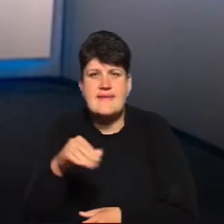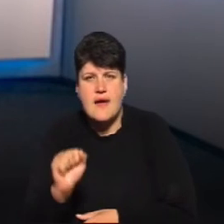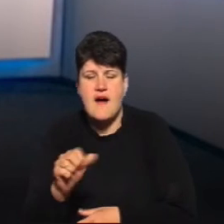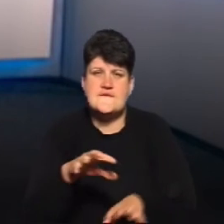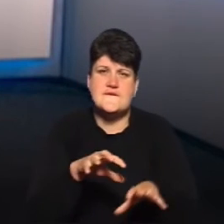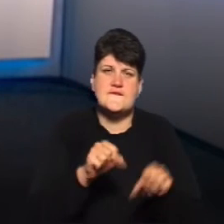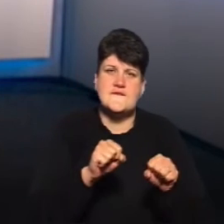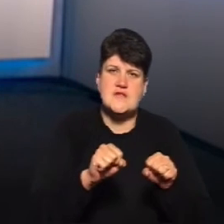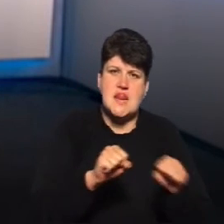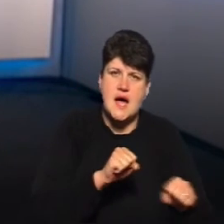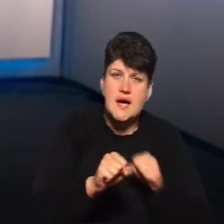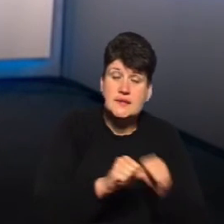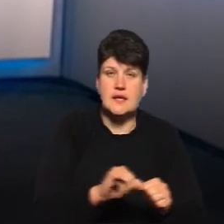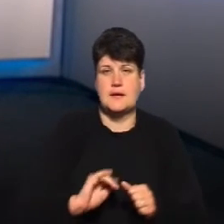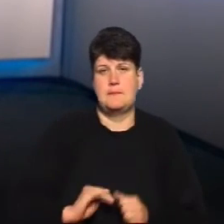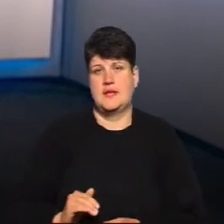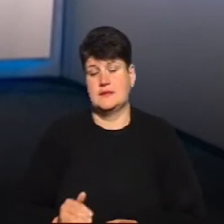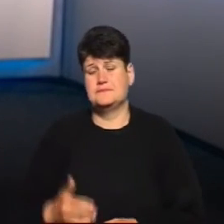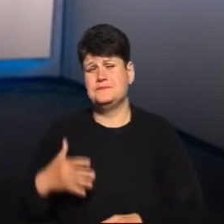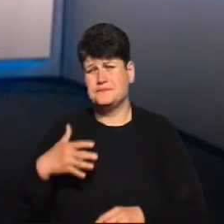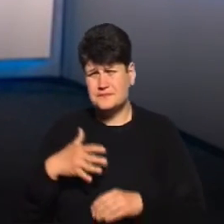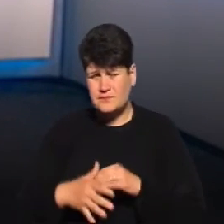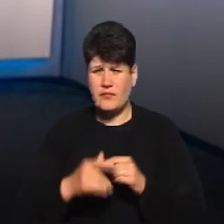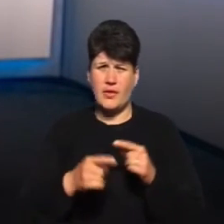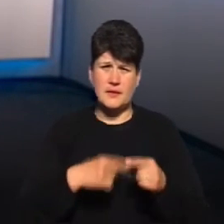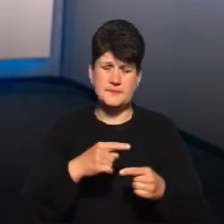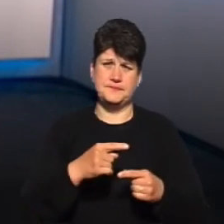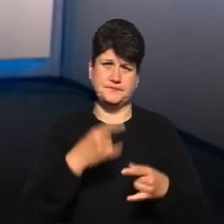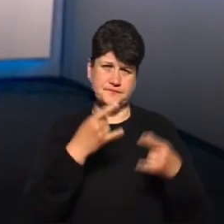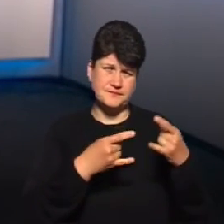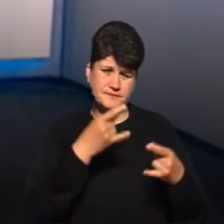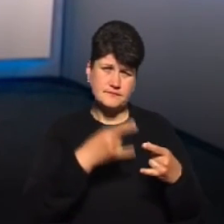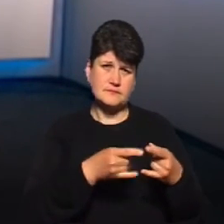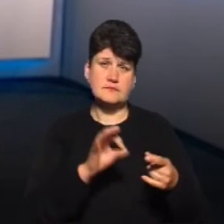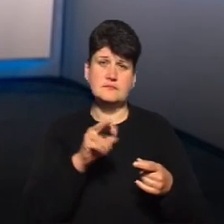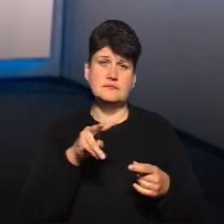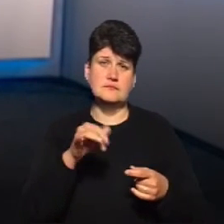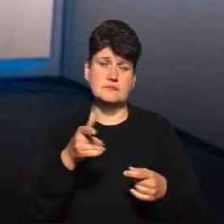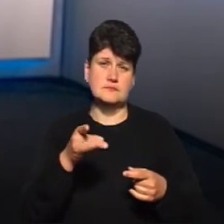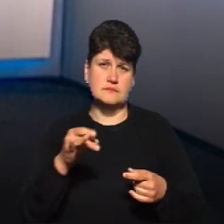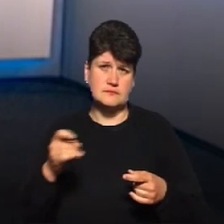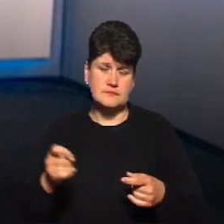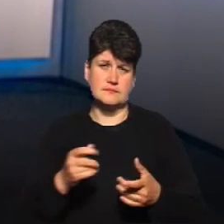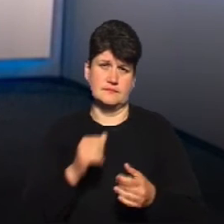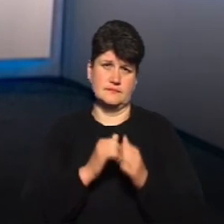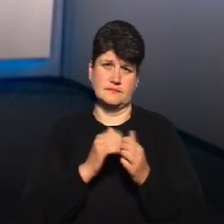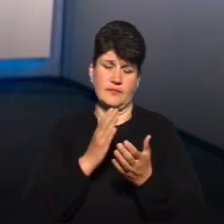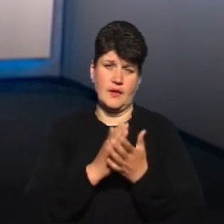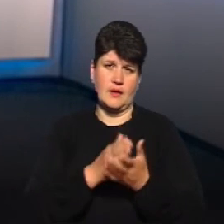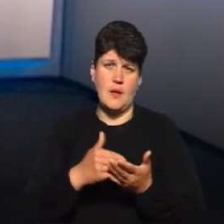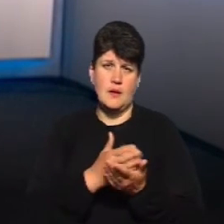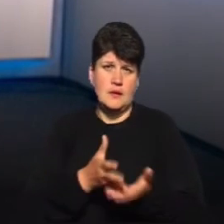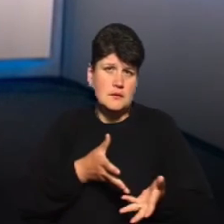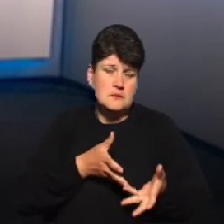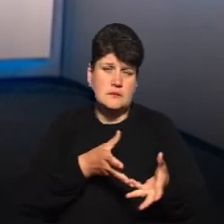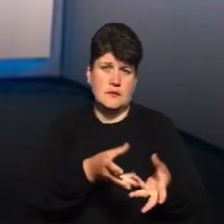Так? Оскільки ми розуміємо, що через медіа ті ж самі олігархи дуже часто мають політичний вплив, так, тобто, коли під